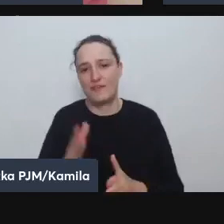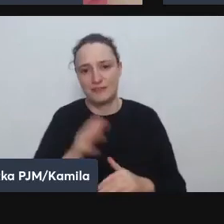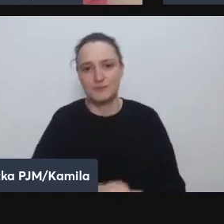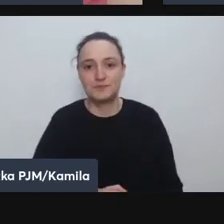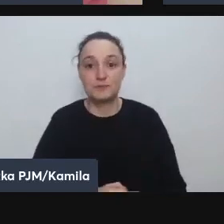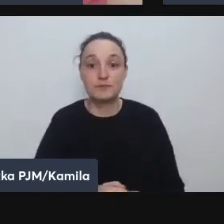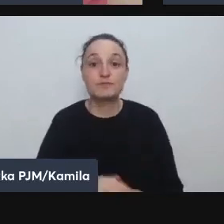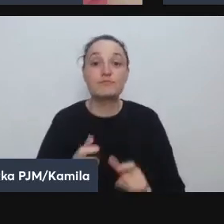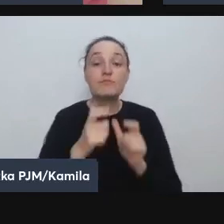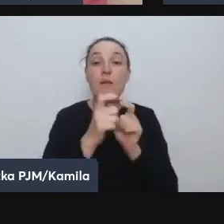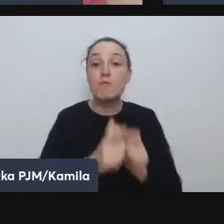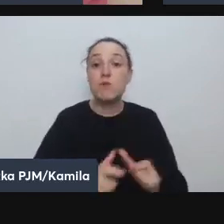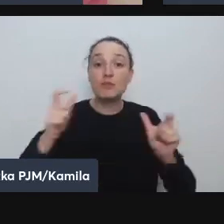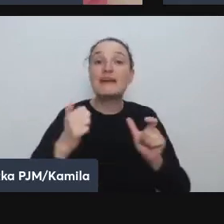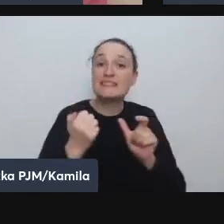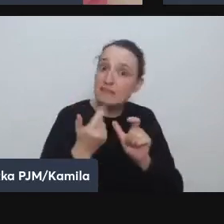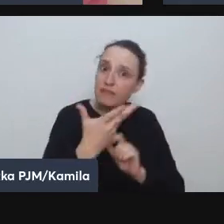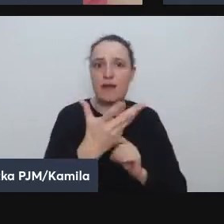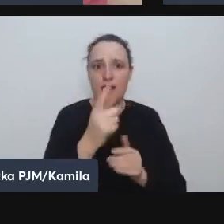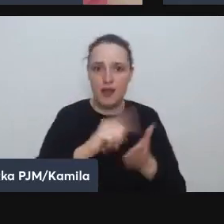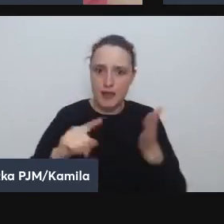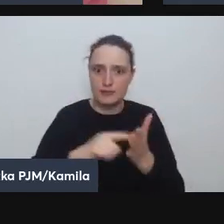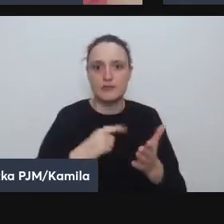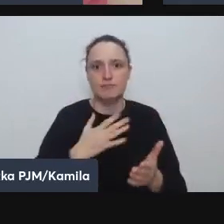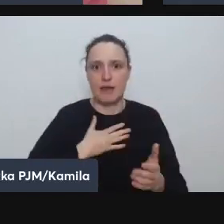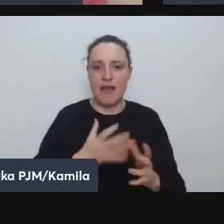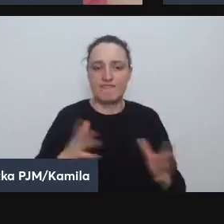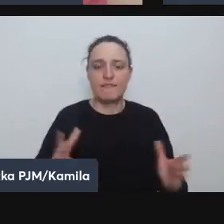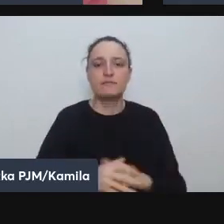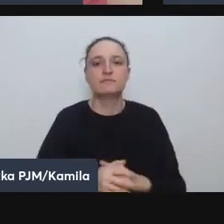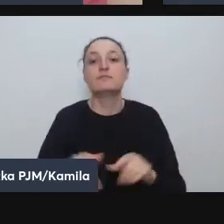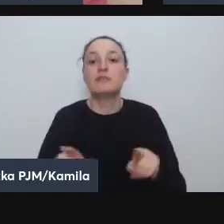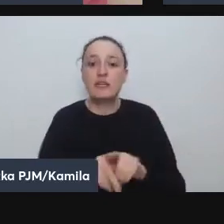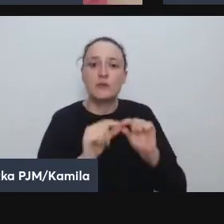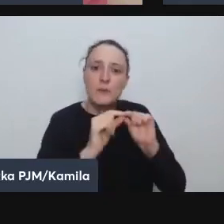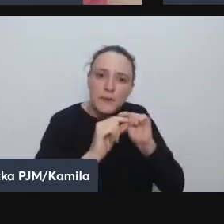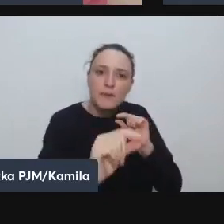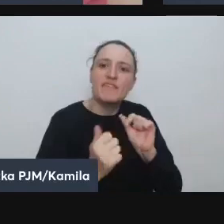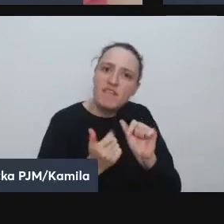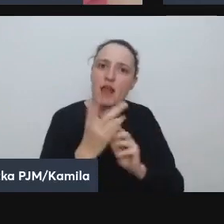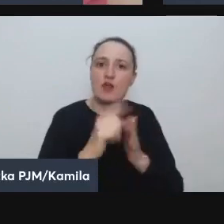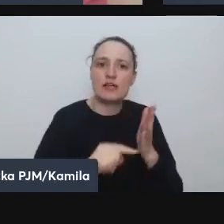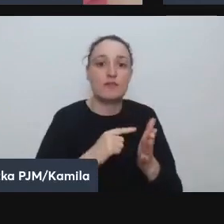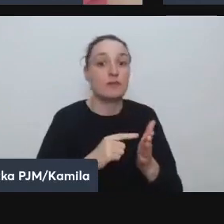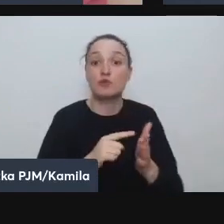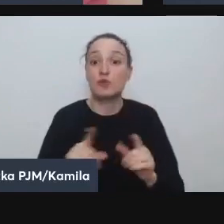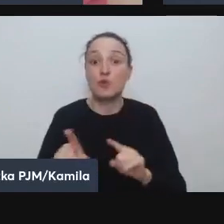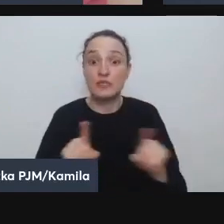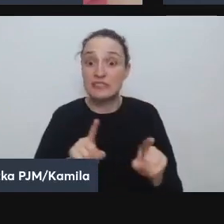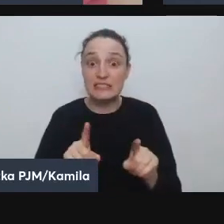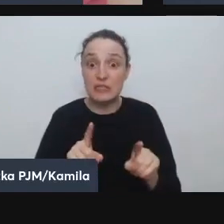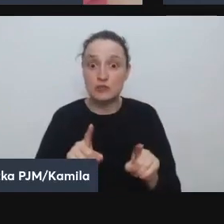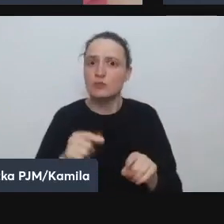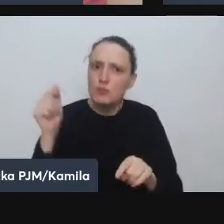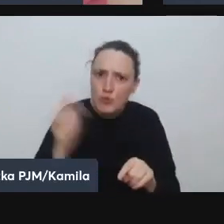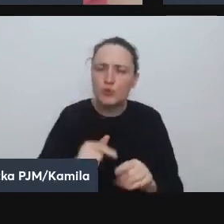Podpaski wielorazowe, tu mam taką mega, mega wielką, wkładki wielorazowe też. Od razu powiem, nie trzeba mieć tego wszystkiego ze